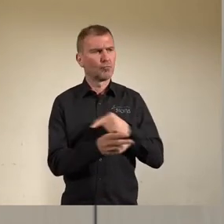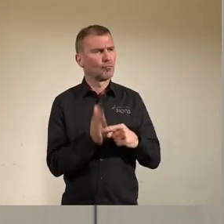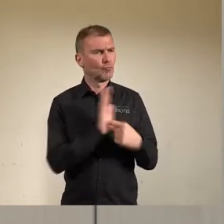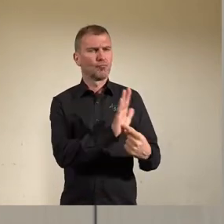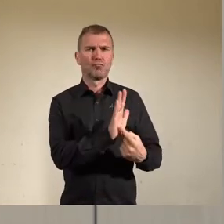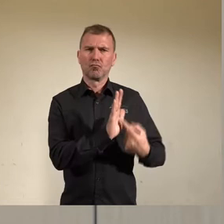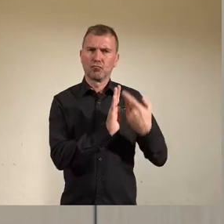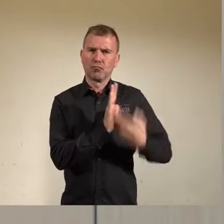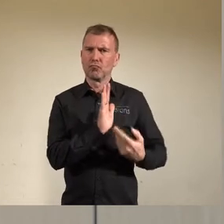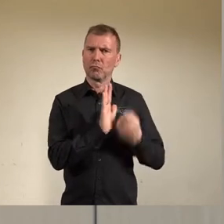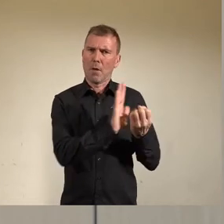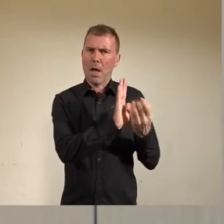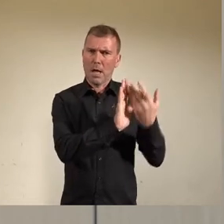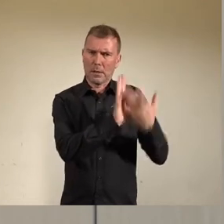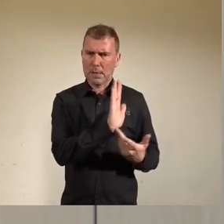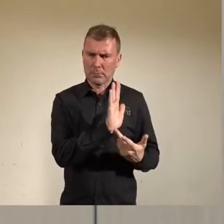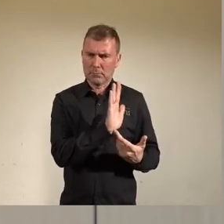Und wir werden dort